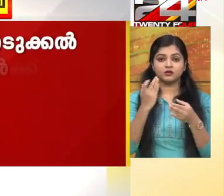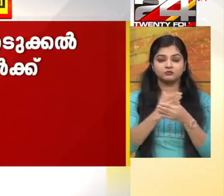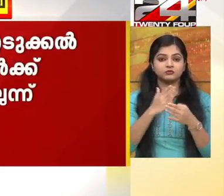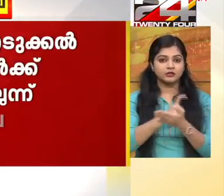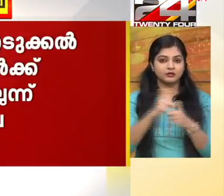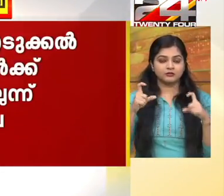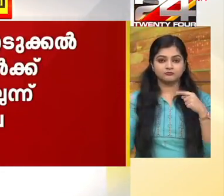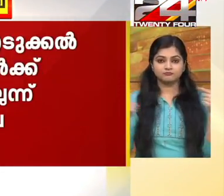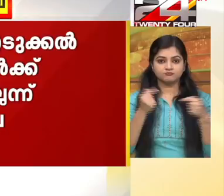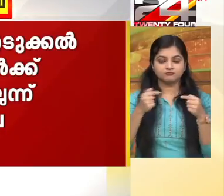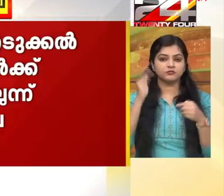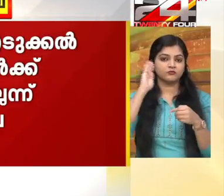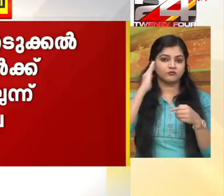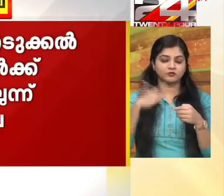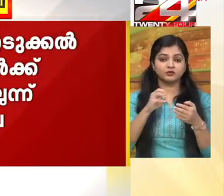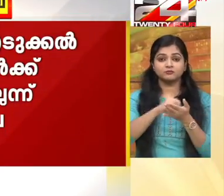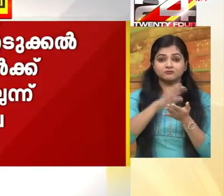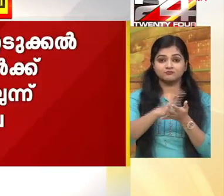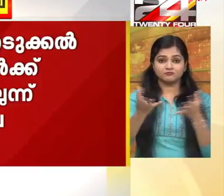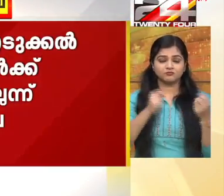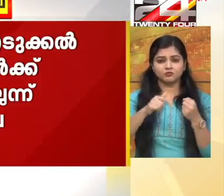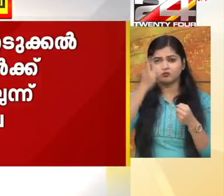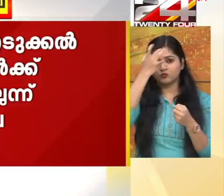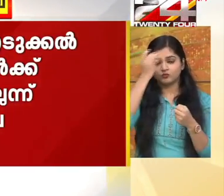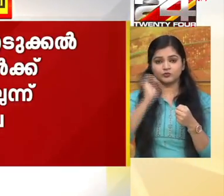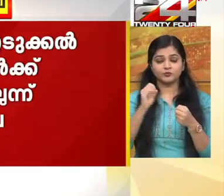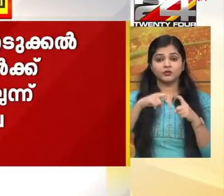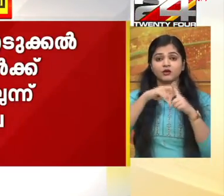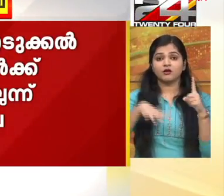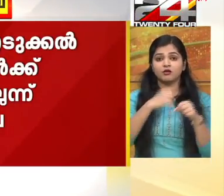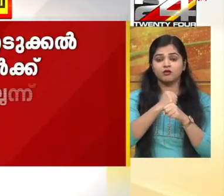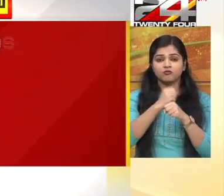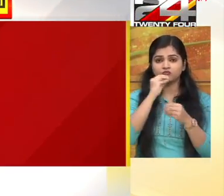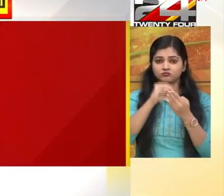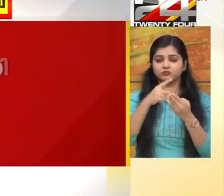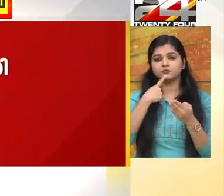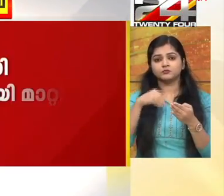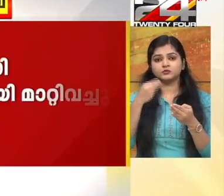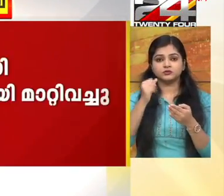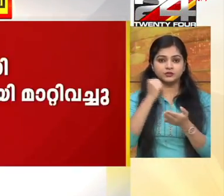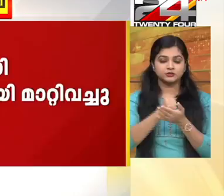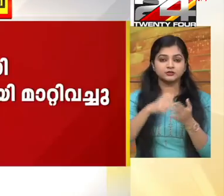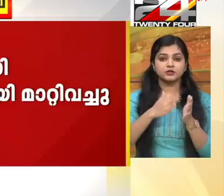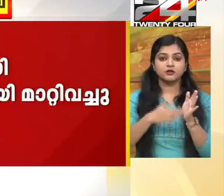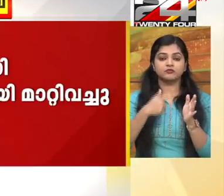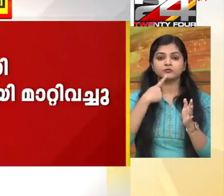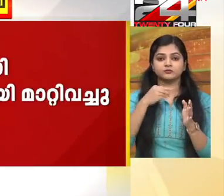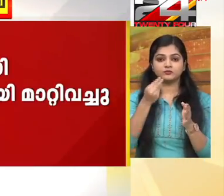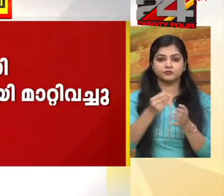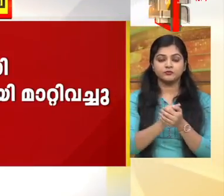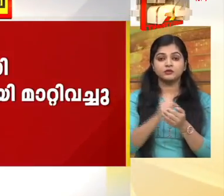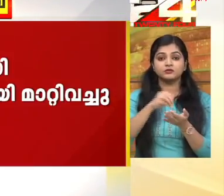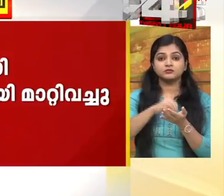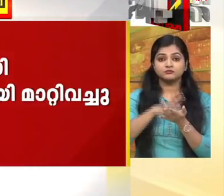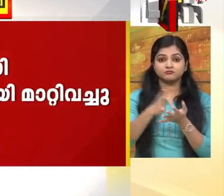കേട്ടത്. ഭൂമി ഏറ്റെടുക്കൽ നടപടികൾക്ക് തടസ്സമില്ലെന്നും സംസ്ഥാന സർക്കാർ വിജ്ഞാപനത്തിന് അനുമതിയുണ്ടെന്നുമായിരുന്നു റെയിൽവേയുടെ നിലപാട്. സംസ്ഥാനത്തിന് ഭൂമി